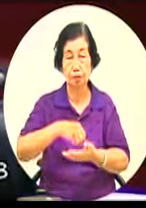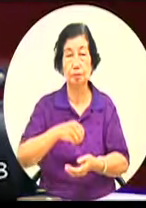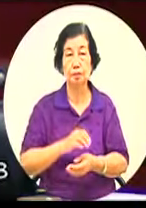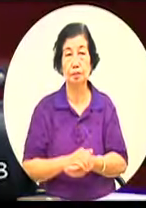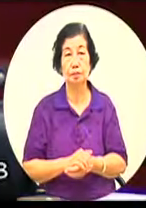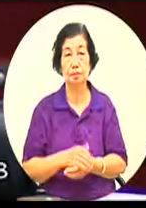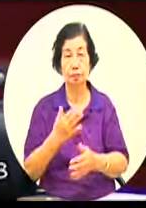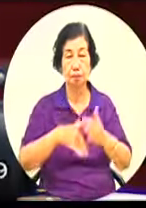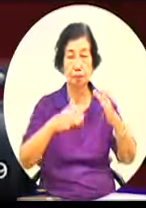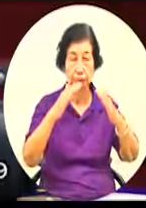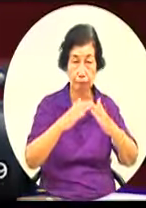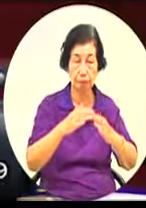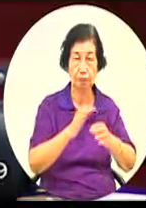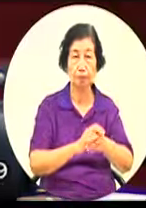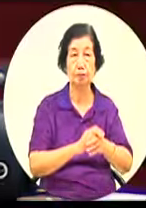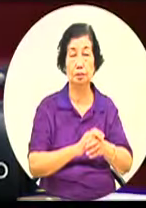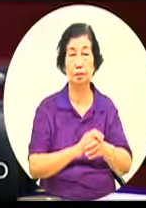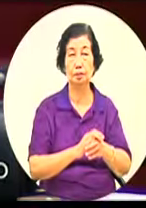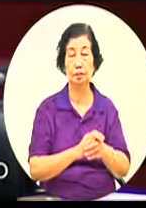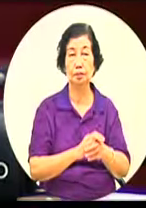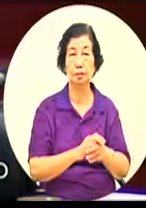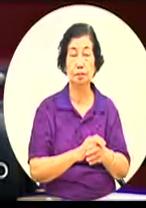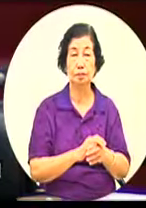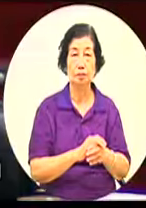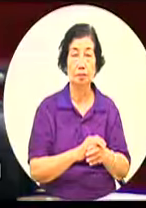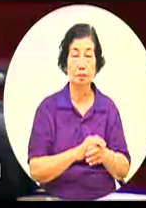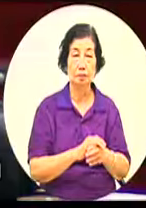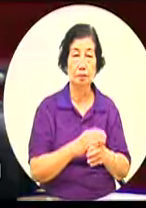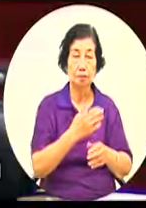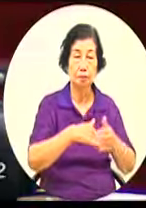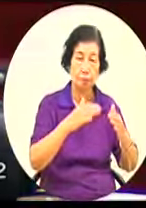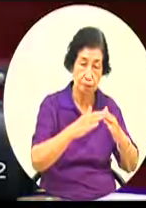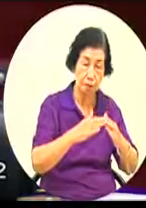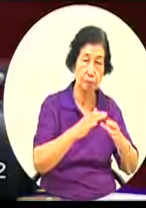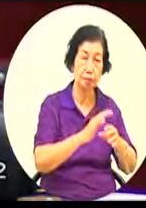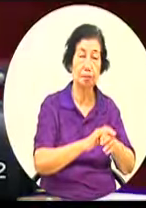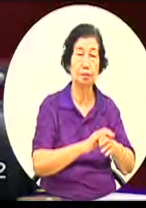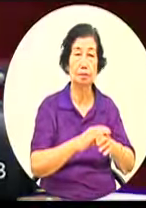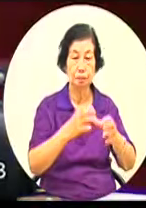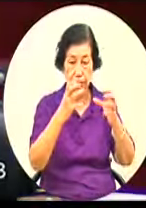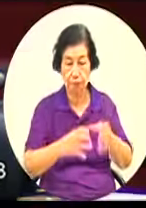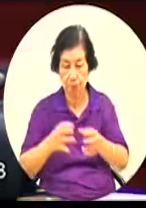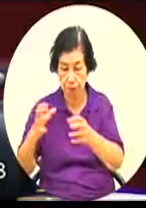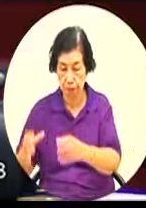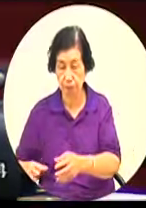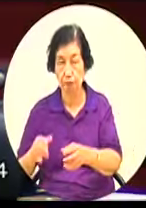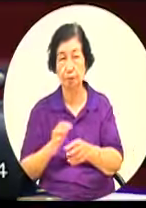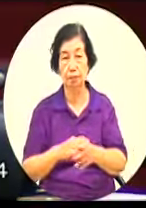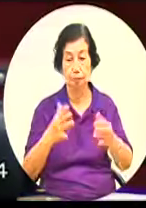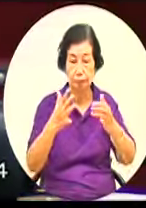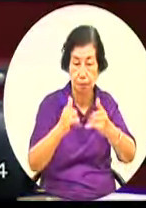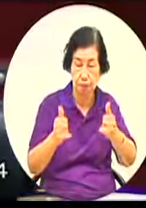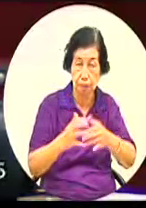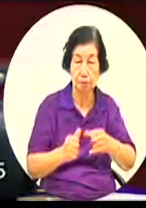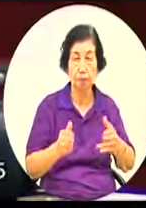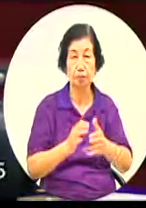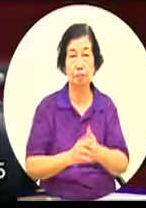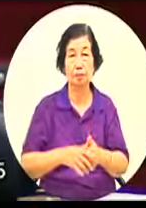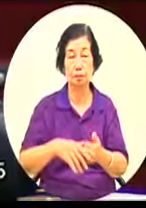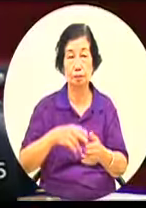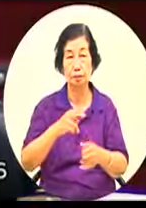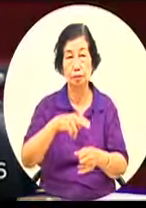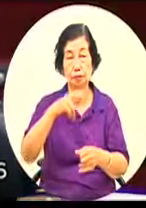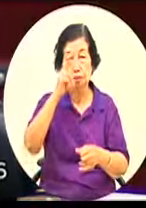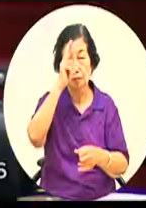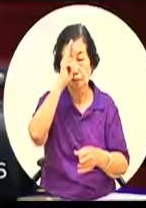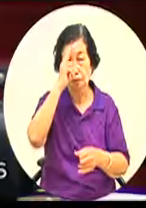学校的人士，或许是我们的校园设备，甚至是我们学生的营养午餐都能够予以资助。那我这